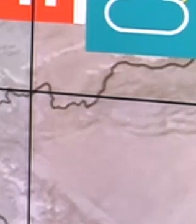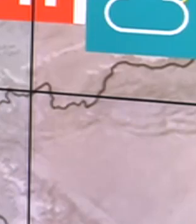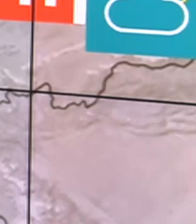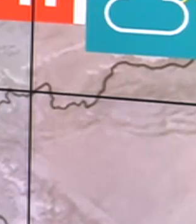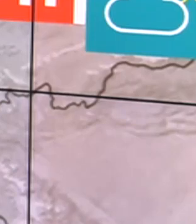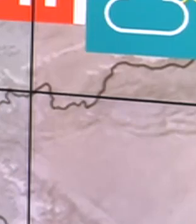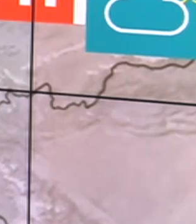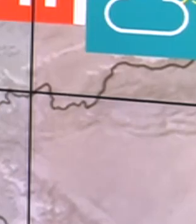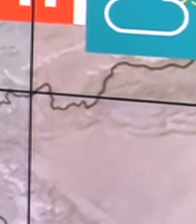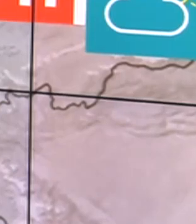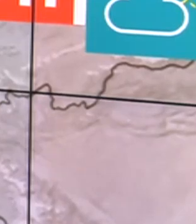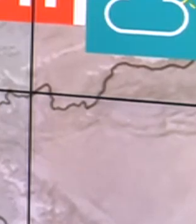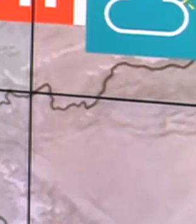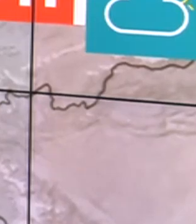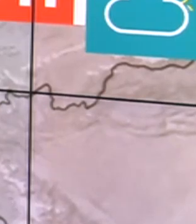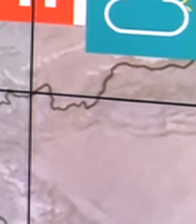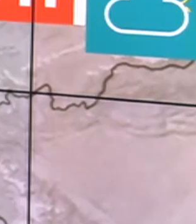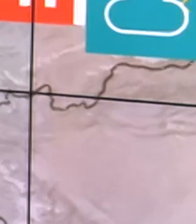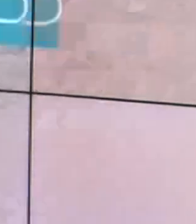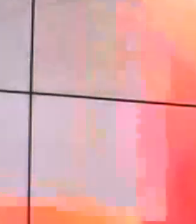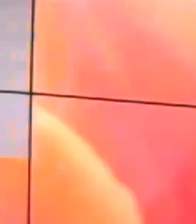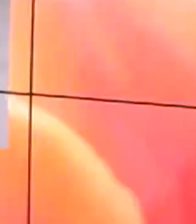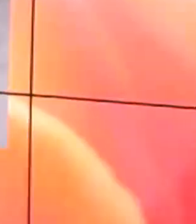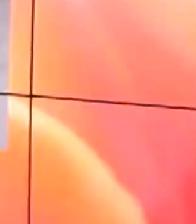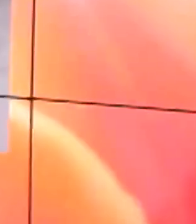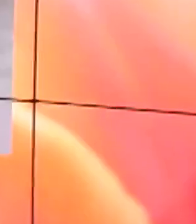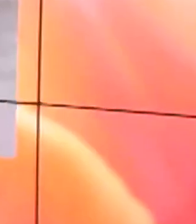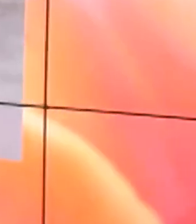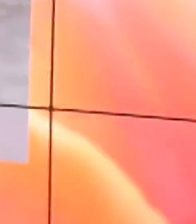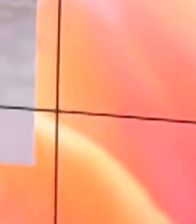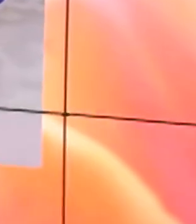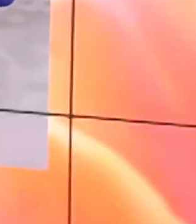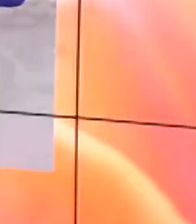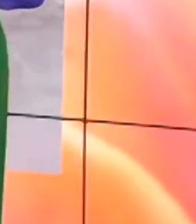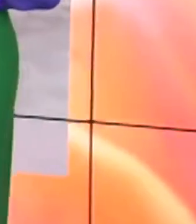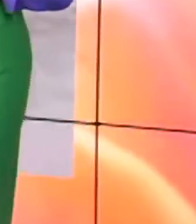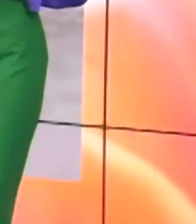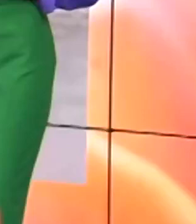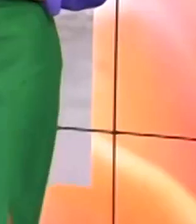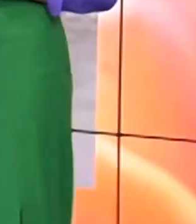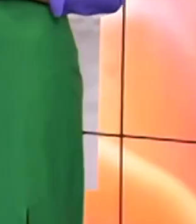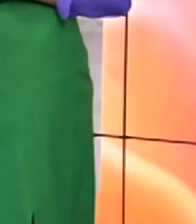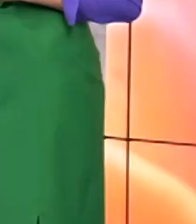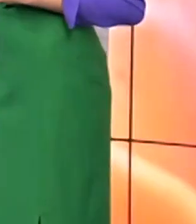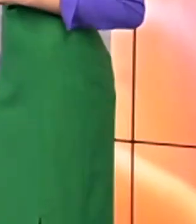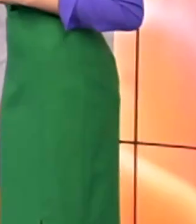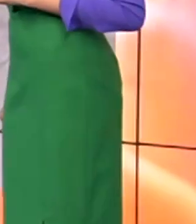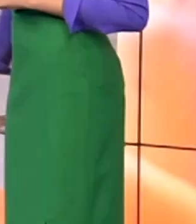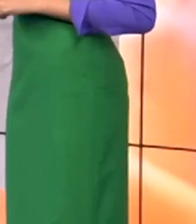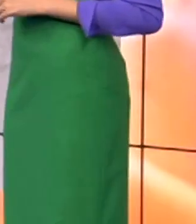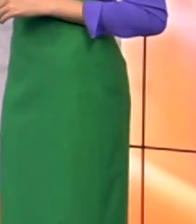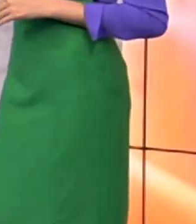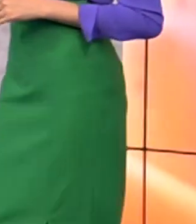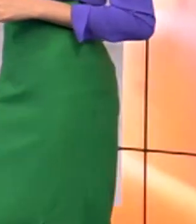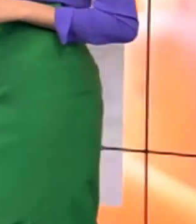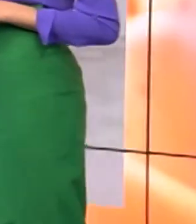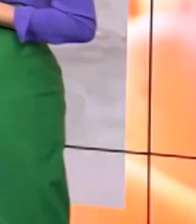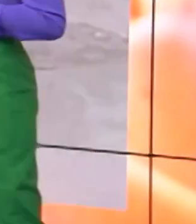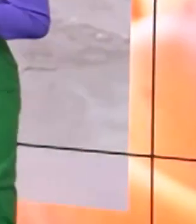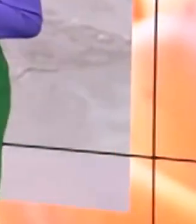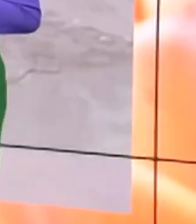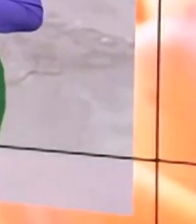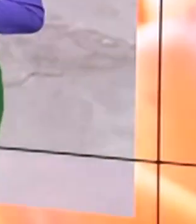түнде 11 градус жоғары. Мегаполистерге келетін болсақ, Шымкент пен Алматыда түнде +13, күндіз Шымкентте 27 градус ыстық,